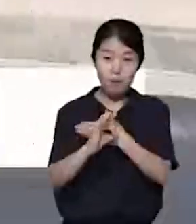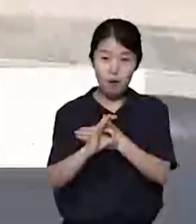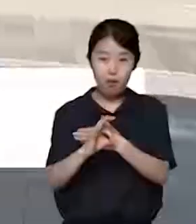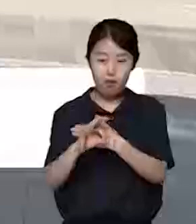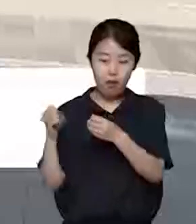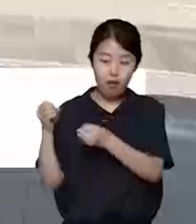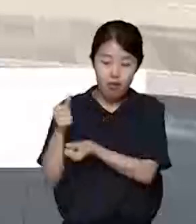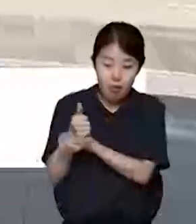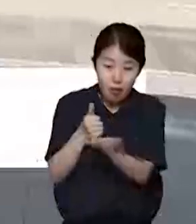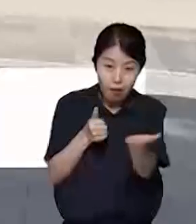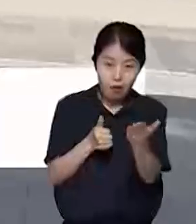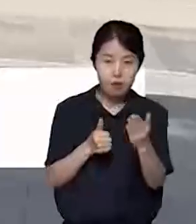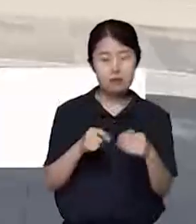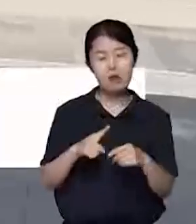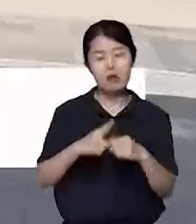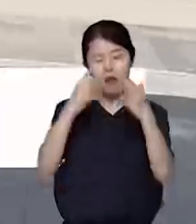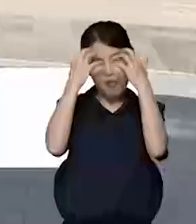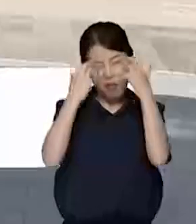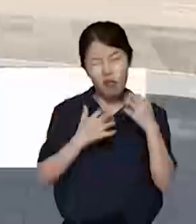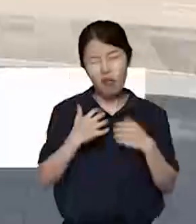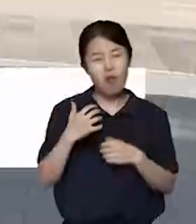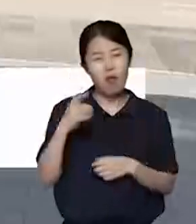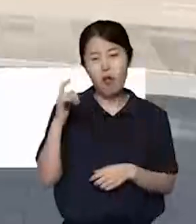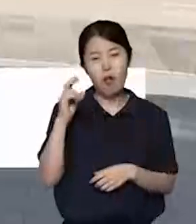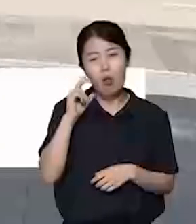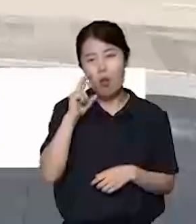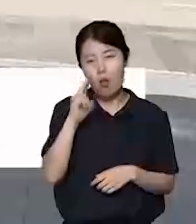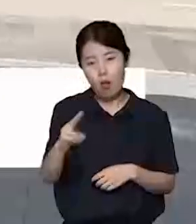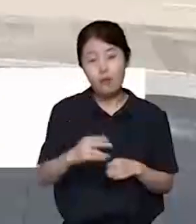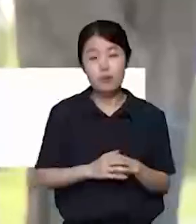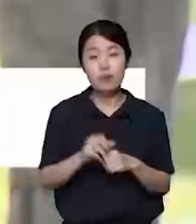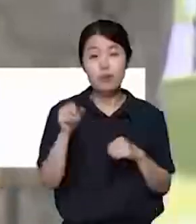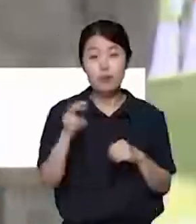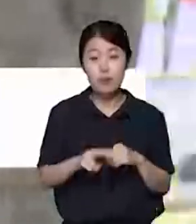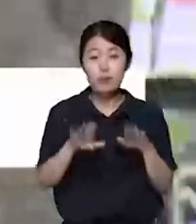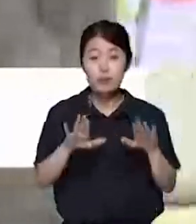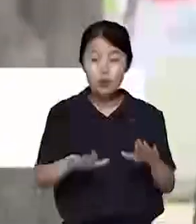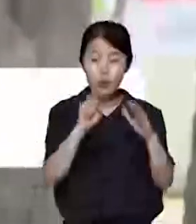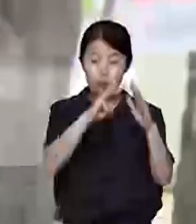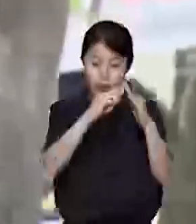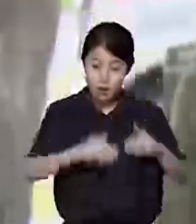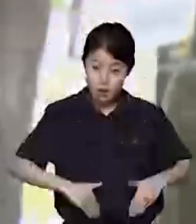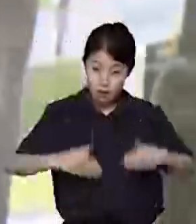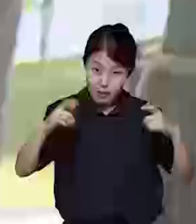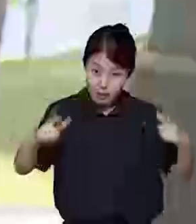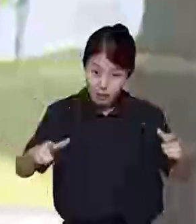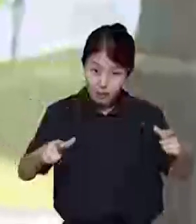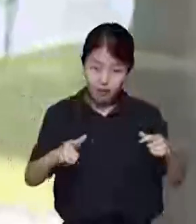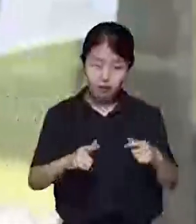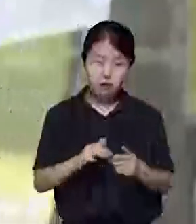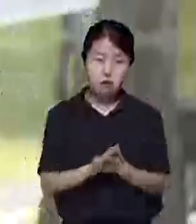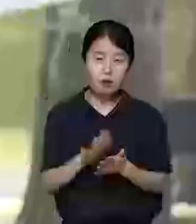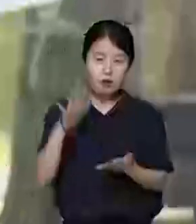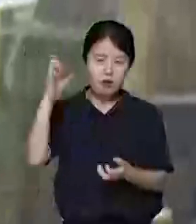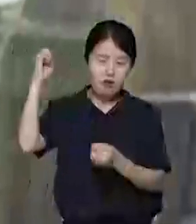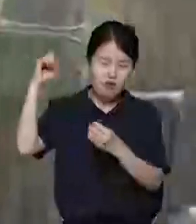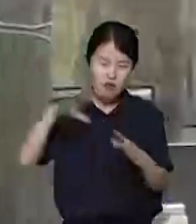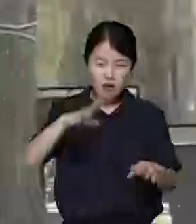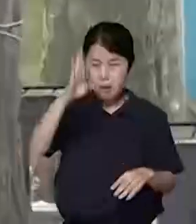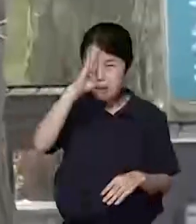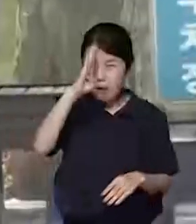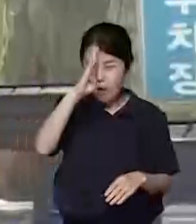예상됩니다. 한편 지난 5월 20일부터 이달 1일까지 광주 전남 지역에서 발생한 온열 질환자 수는 모두